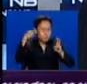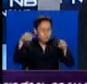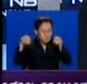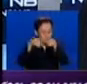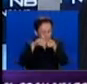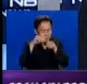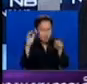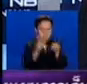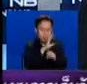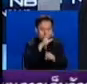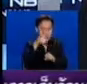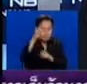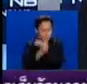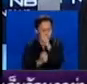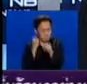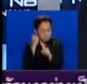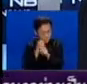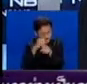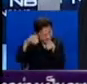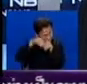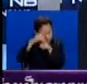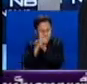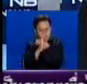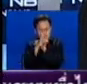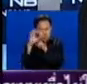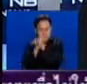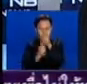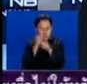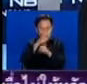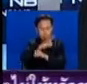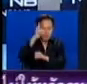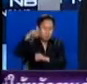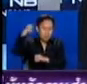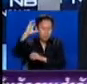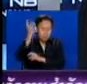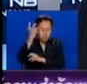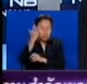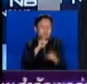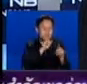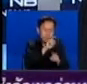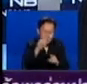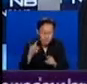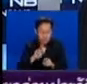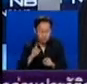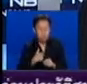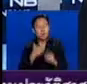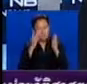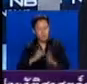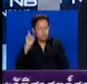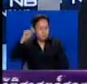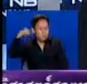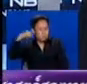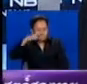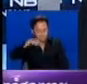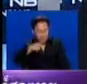ล้จะครบรอบ100 ปีวันสตรีสากลนะคะผลสำรวจบอกว่าต้องการให้หญิงไทยออกมามีบทบาทในการแสดงออกทางความคิดและความส